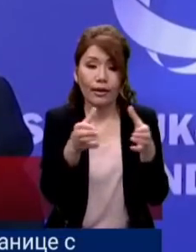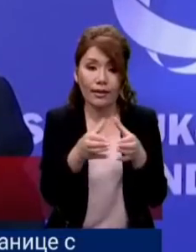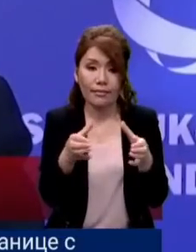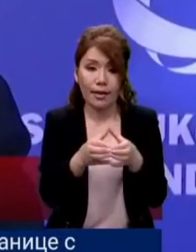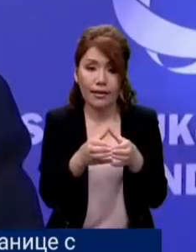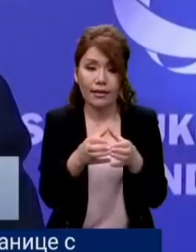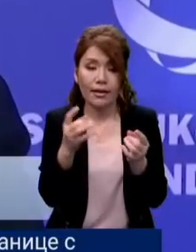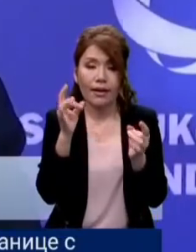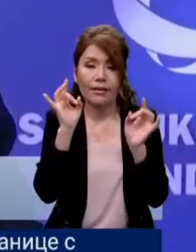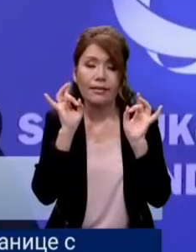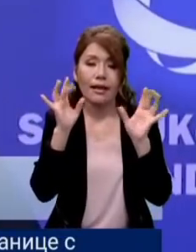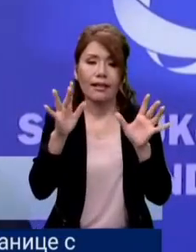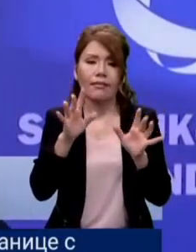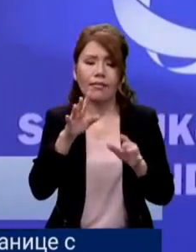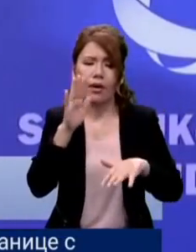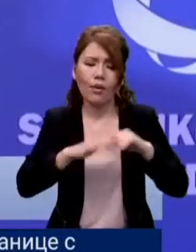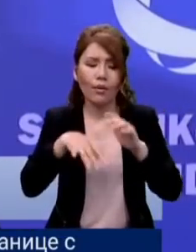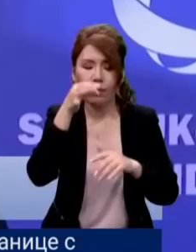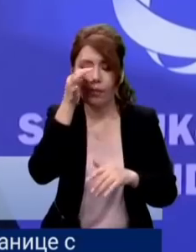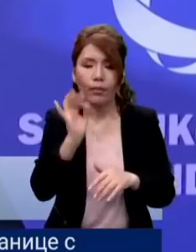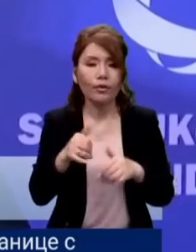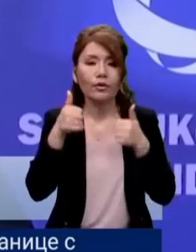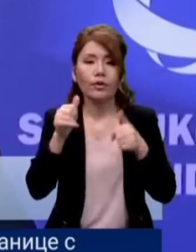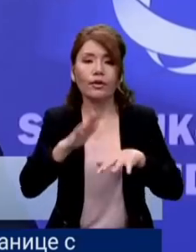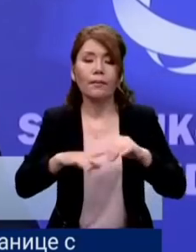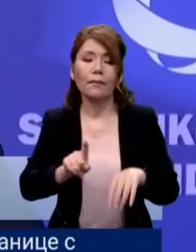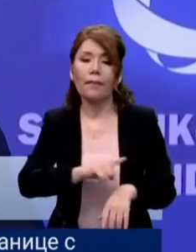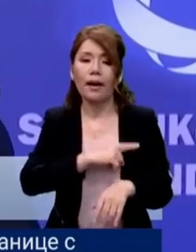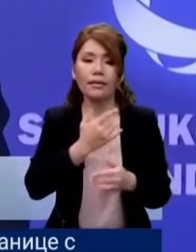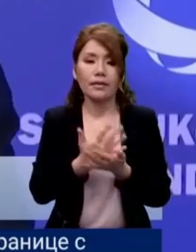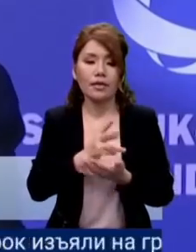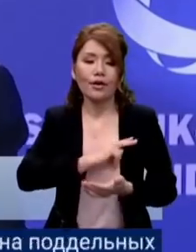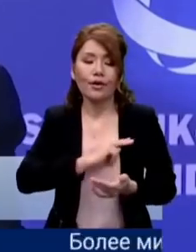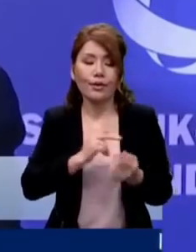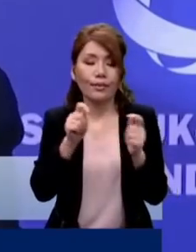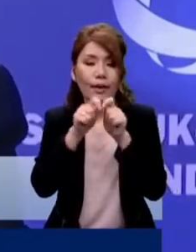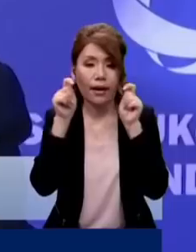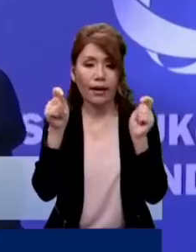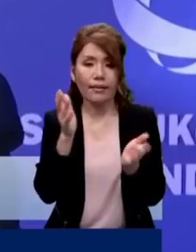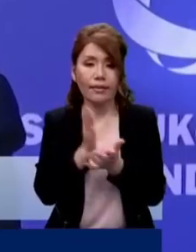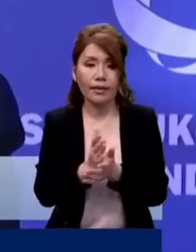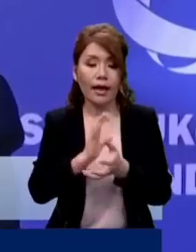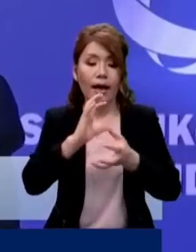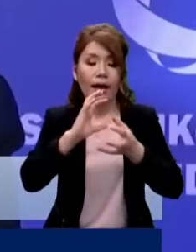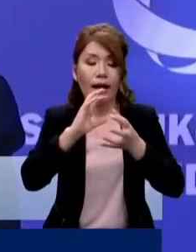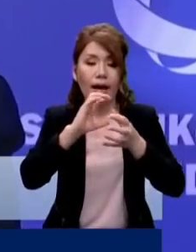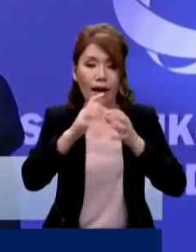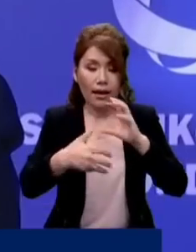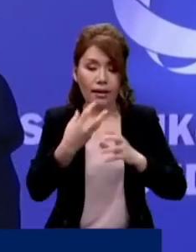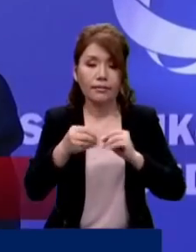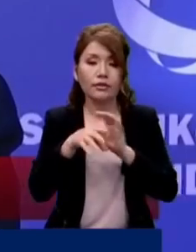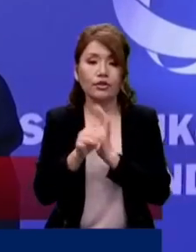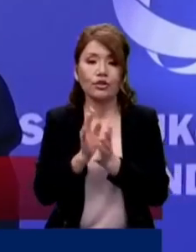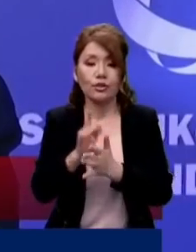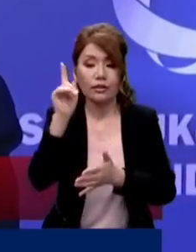компания... Танымал біліктілігі жоғары халықаралық деңгейдегі маманның болуы қызметіміздің ашықтығын білдіреді және халықаралық инвестициялық